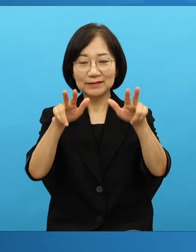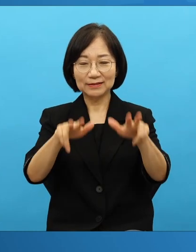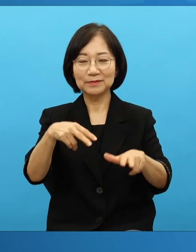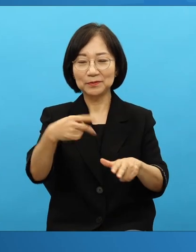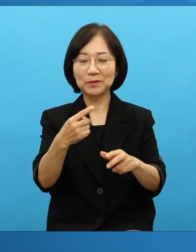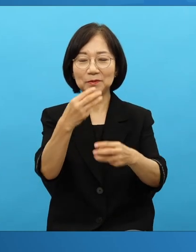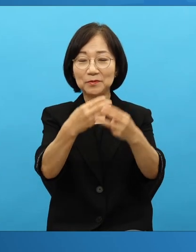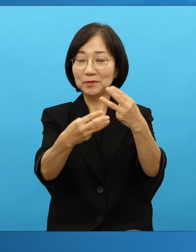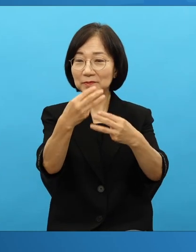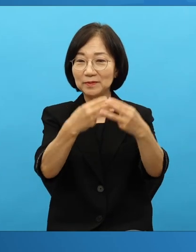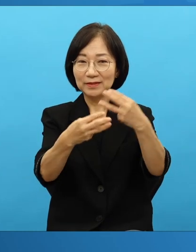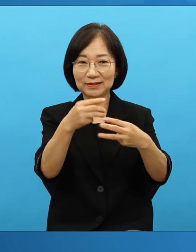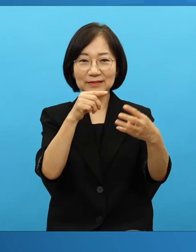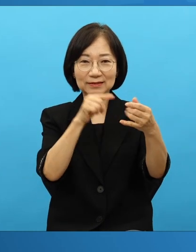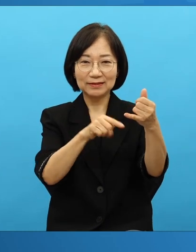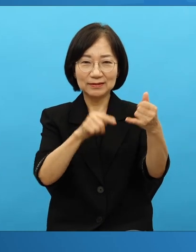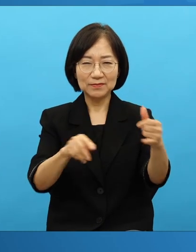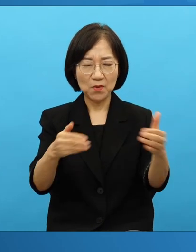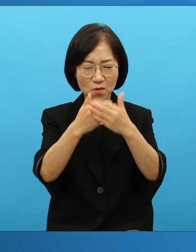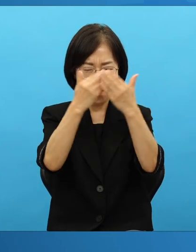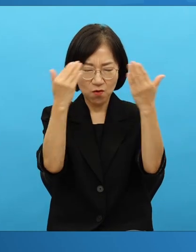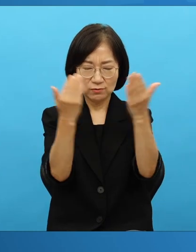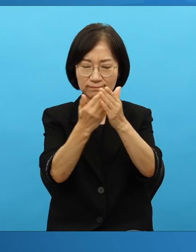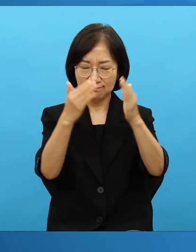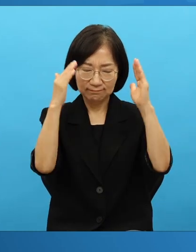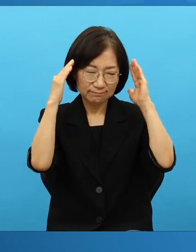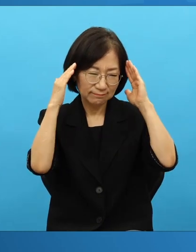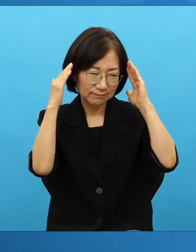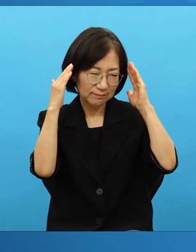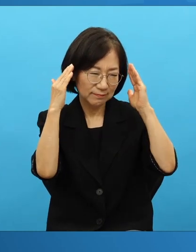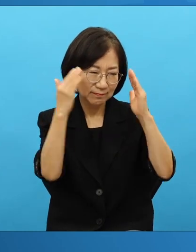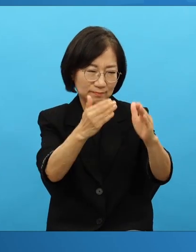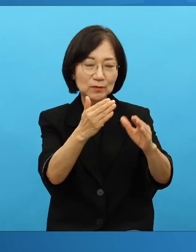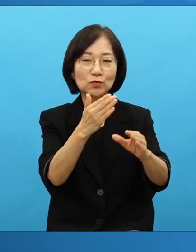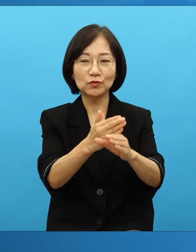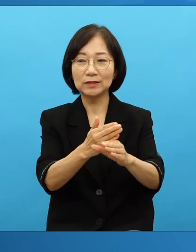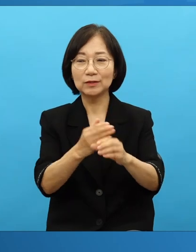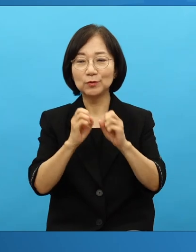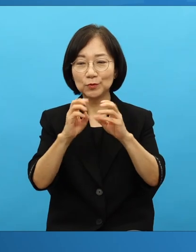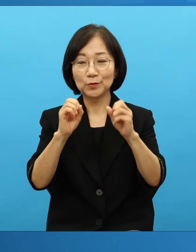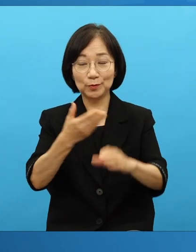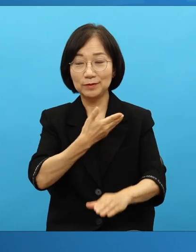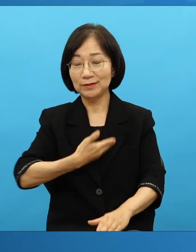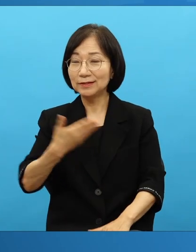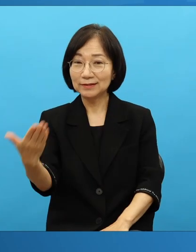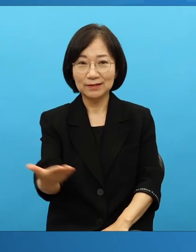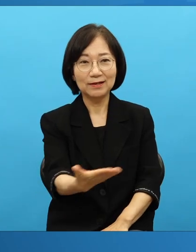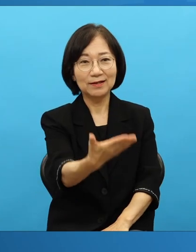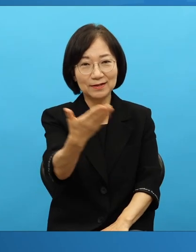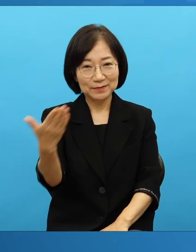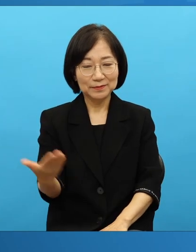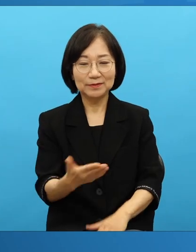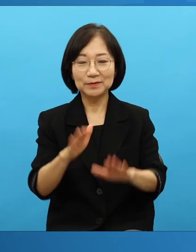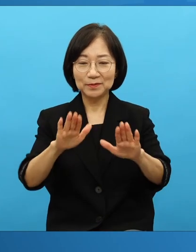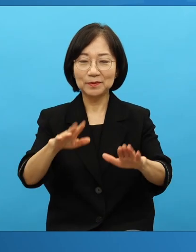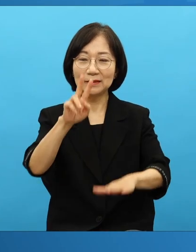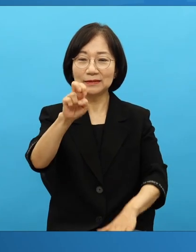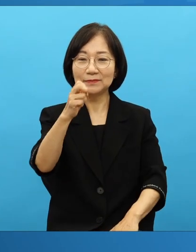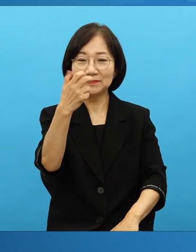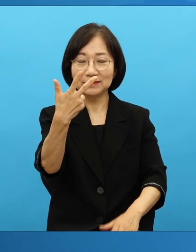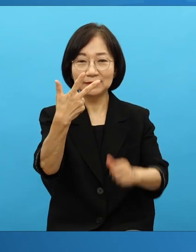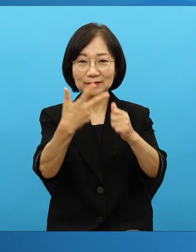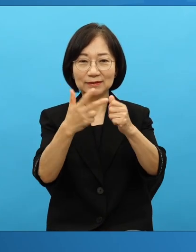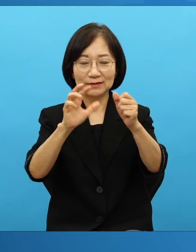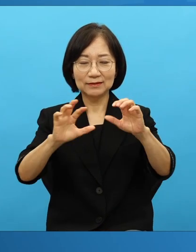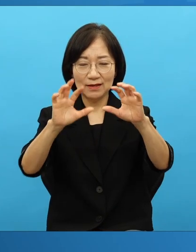렘넌트들에게 모든 것을 올인하고 계신 전도 제자 여러분, 이번 제27차 세계